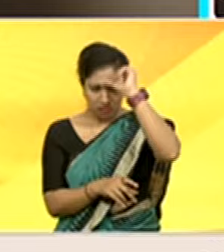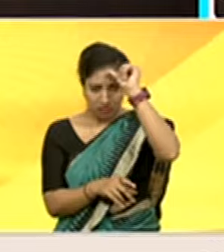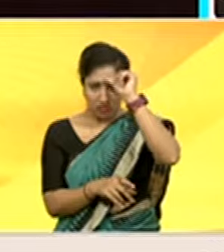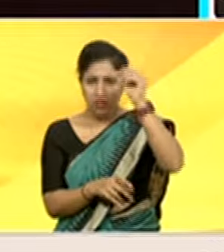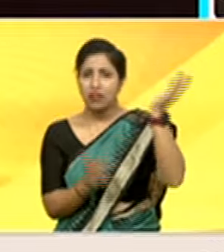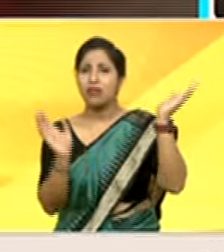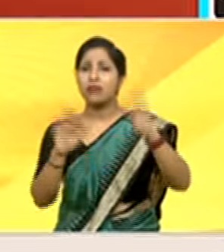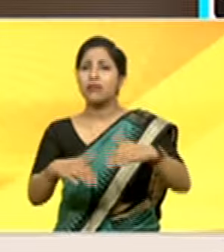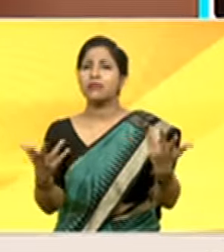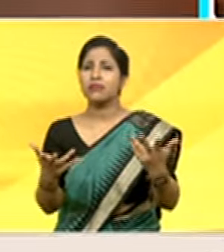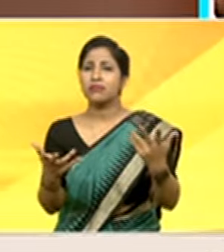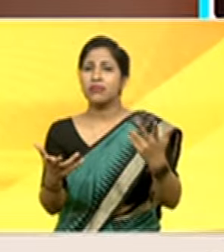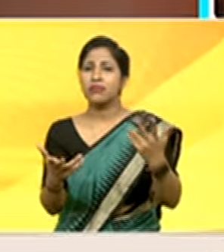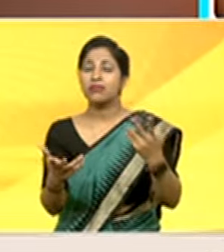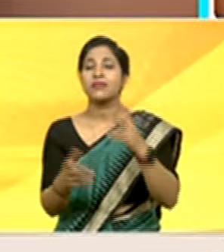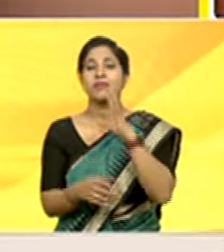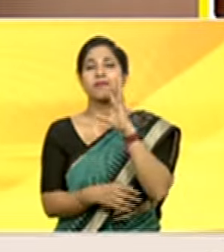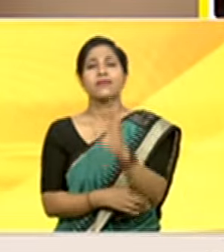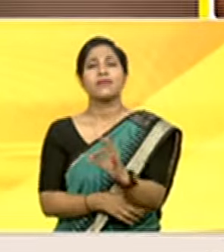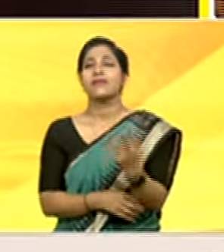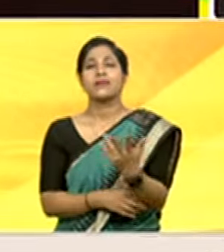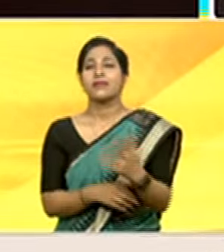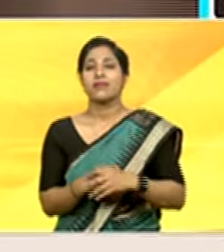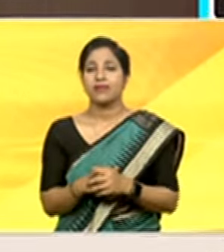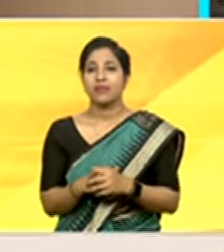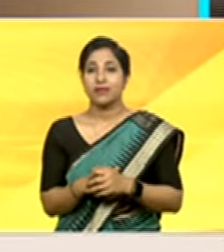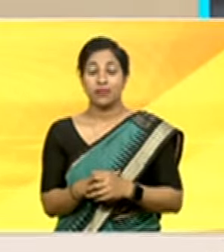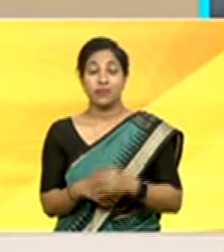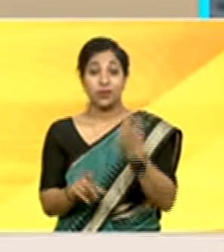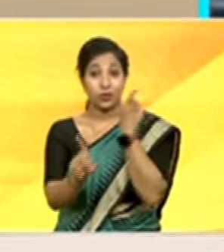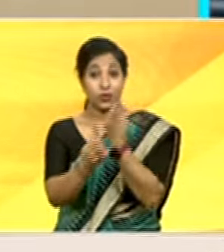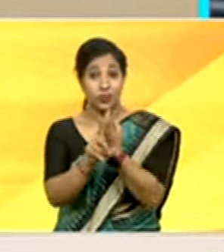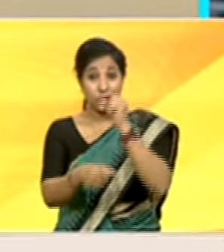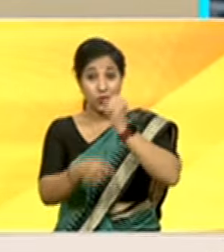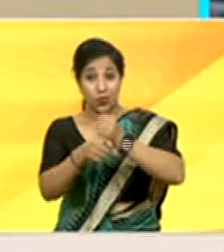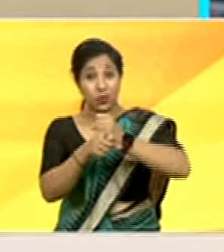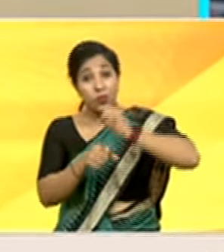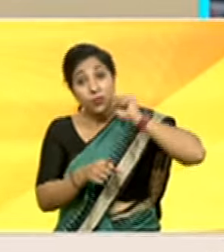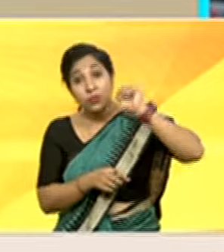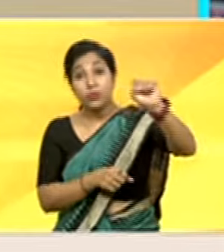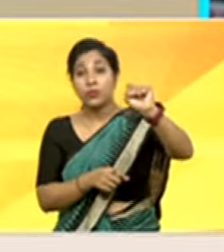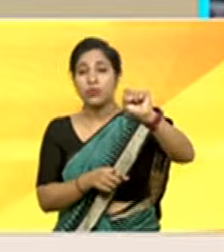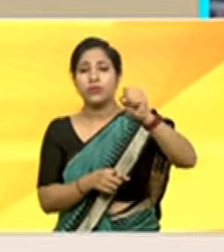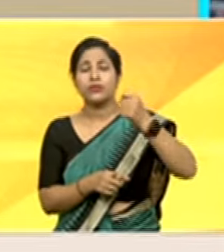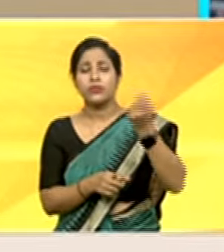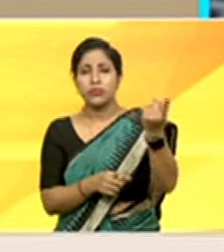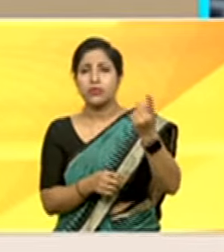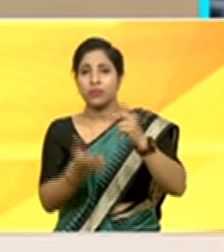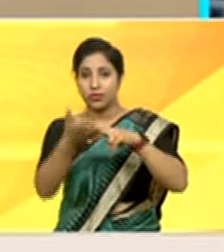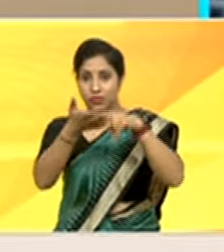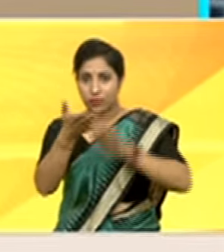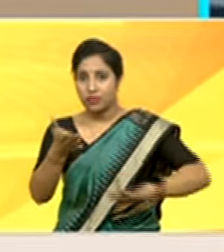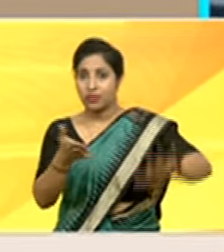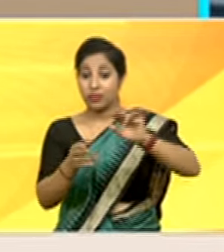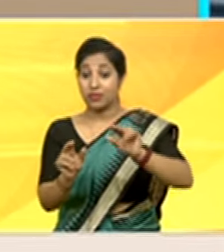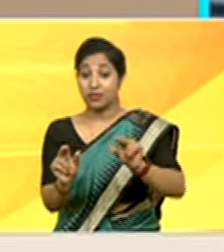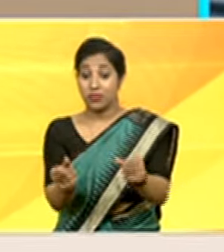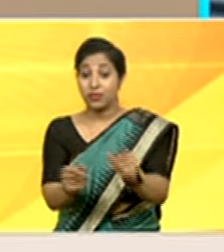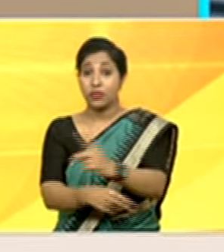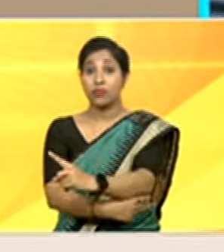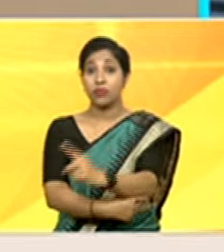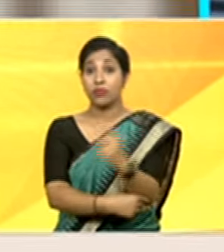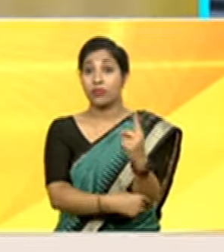आगी दरसल कुवेद सरकार ने अपने नेशनल रेडियो पर